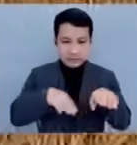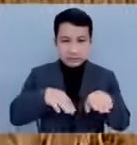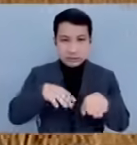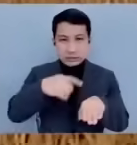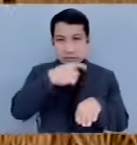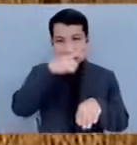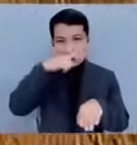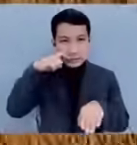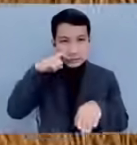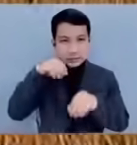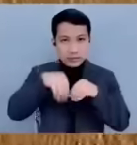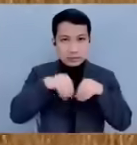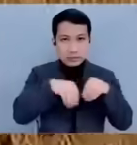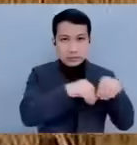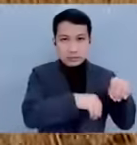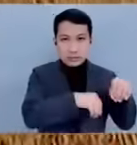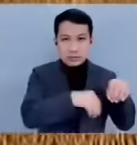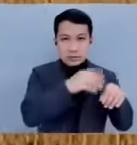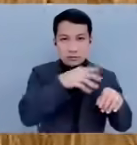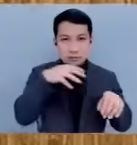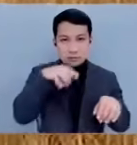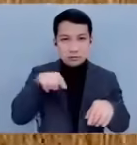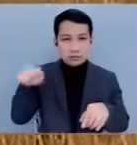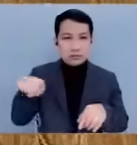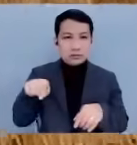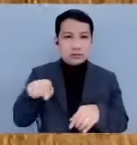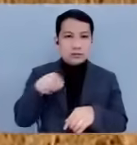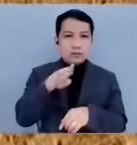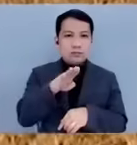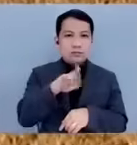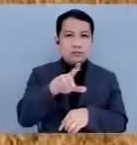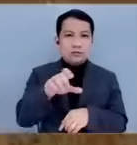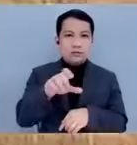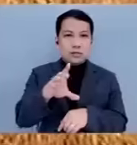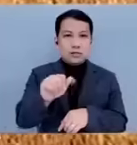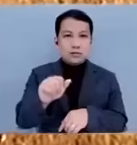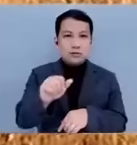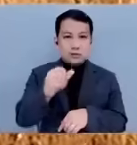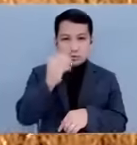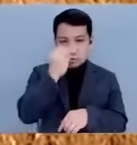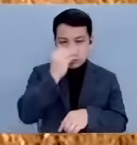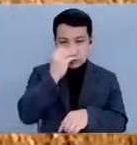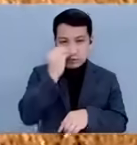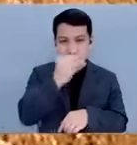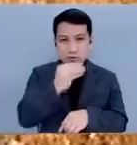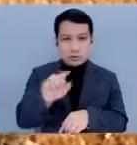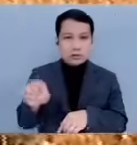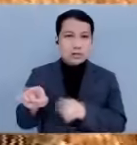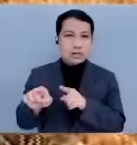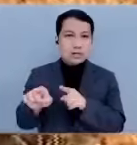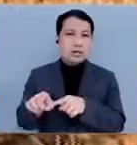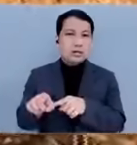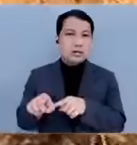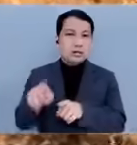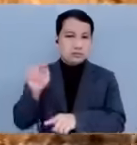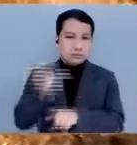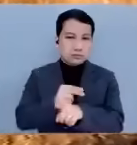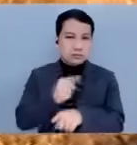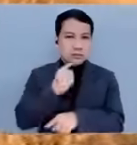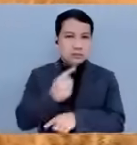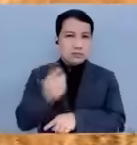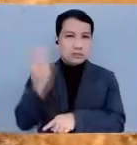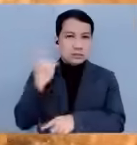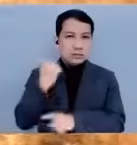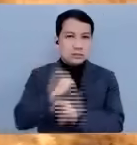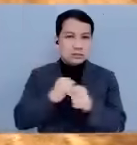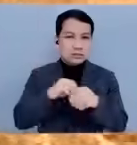tanim na palay sa kahang ito sa bayan ng Bulalak House, Oriental Mindoro. Si Mang Niman, Nobyembre pa raw noong isang taon itinanim ang